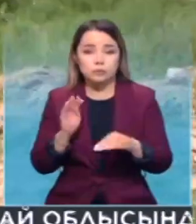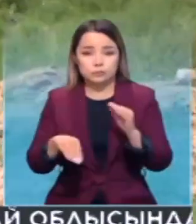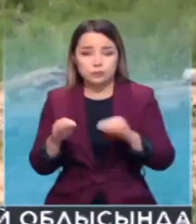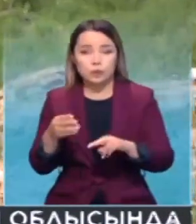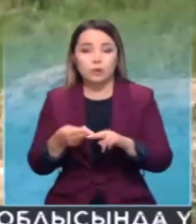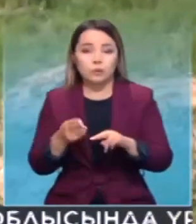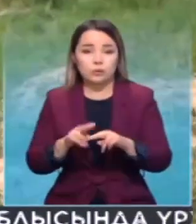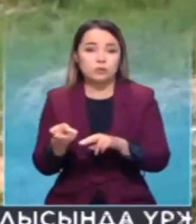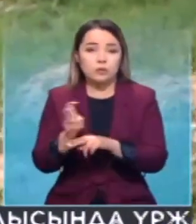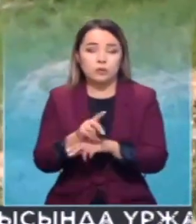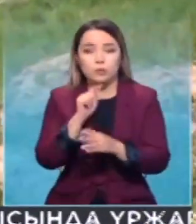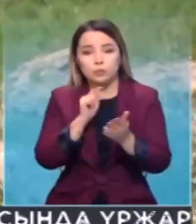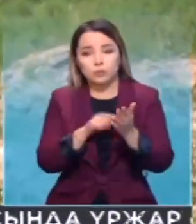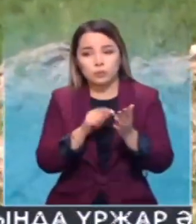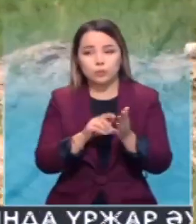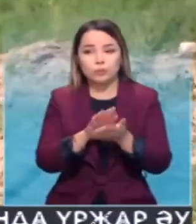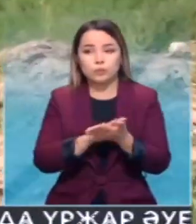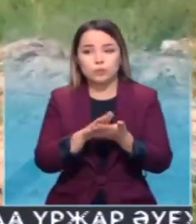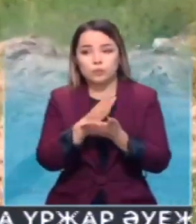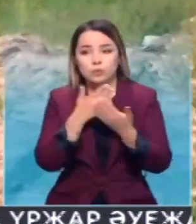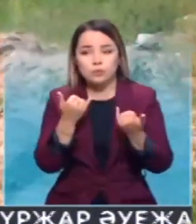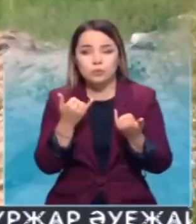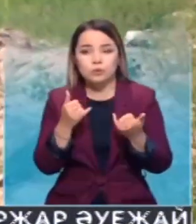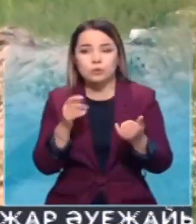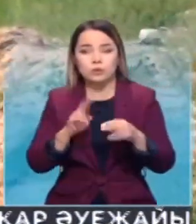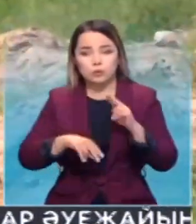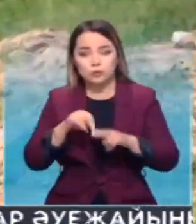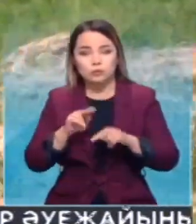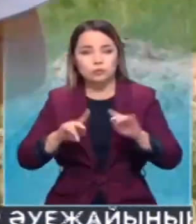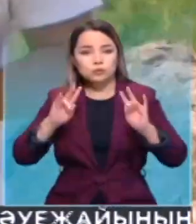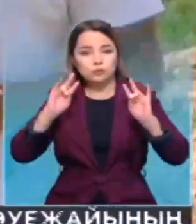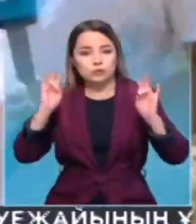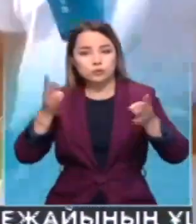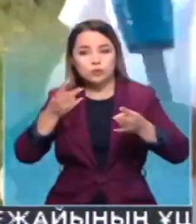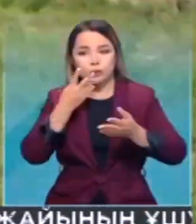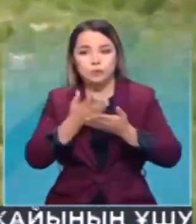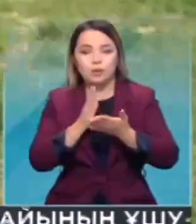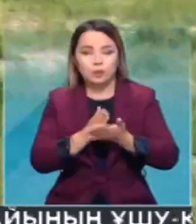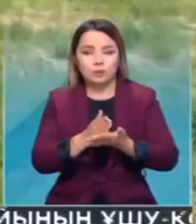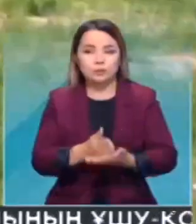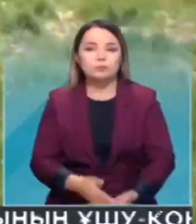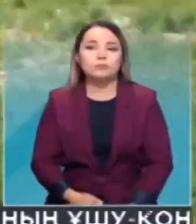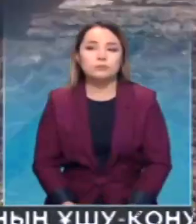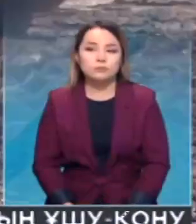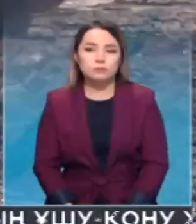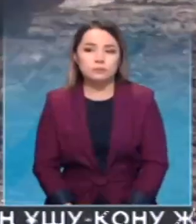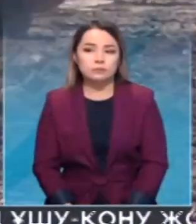қазір мұнда келсеңіз құстардың үнін емес қызу құрылыстың дауысын естисіз.